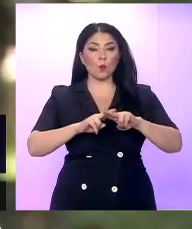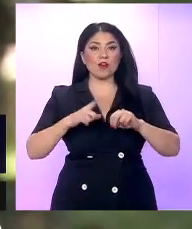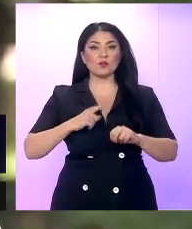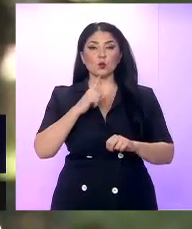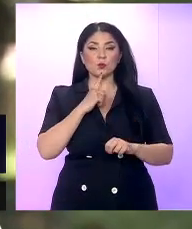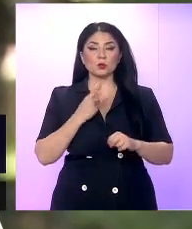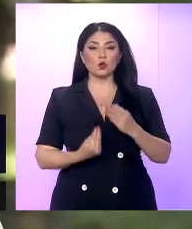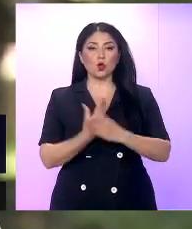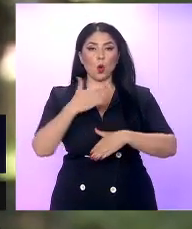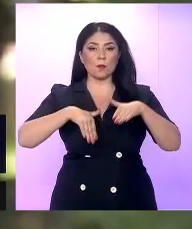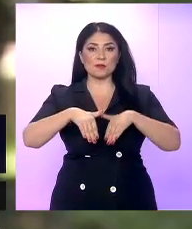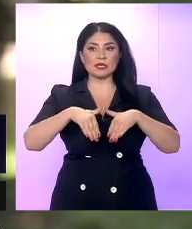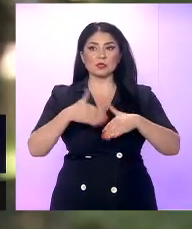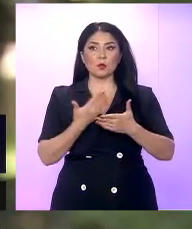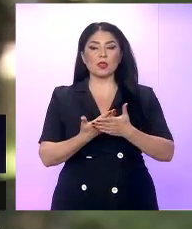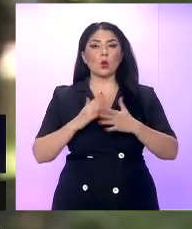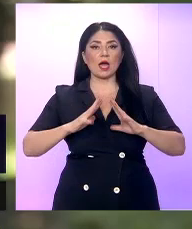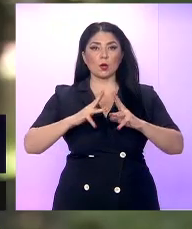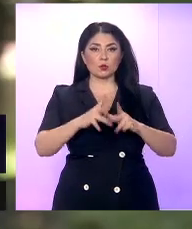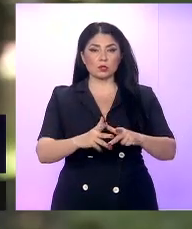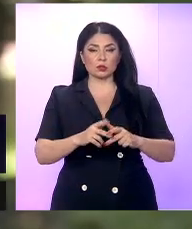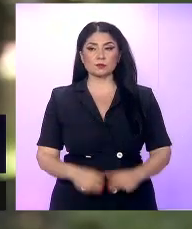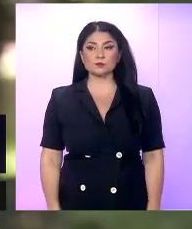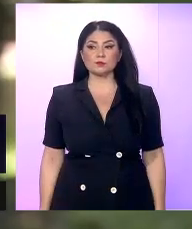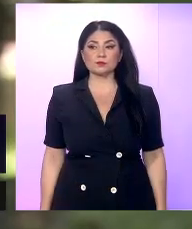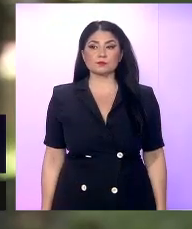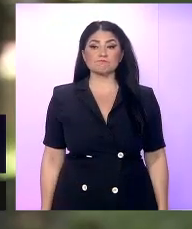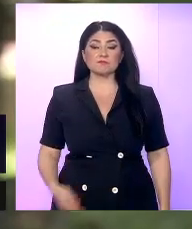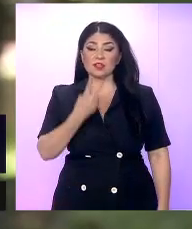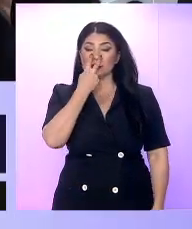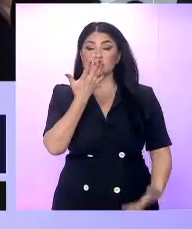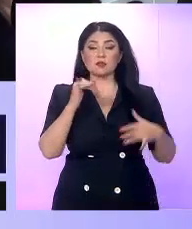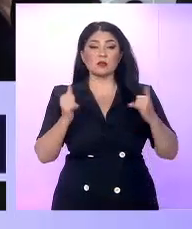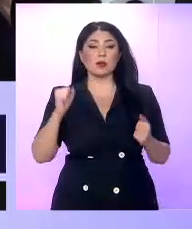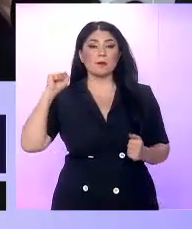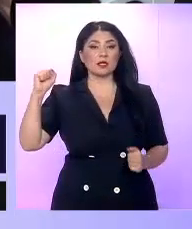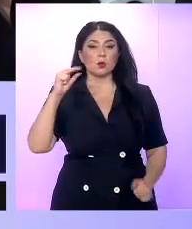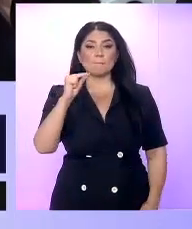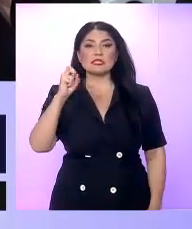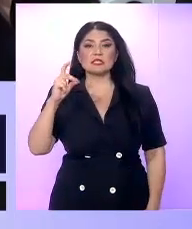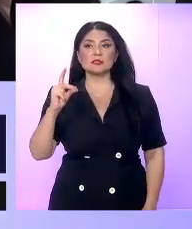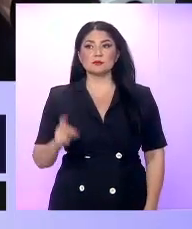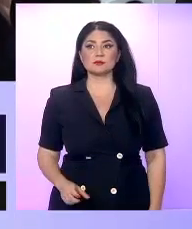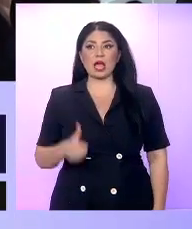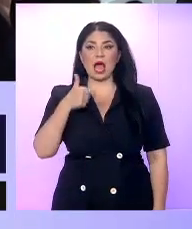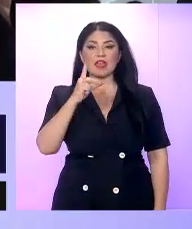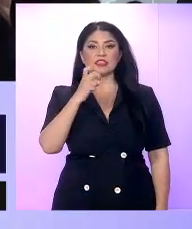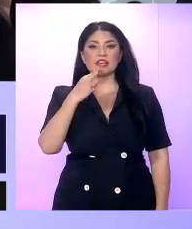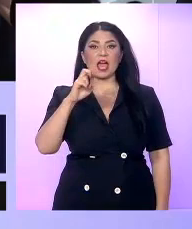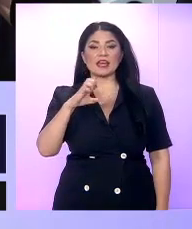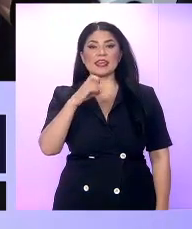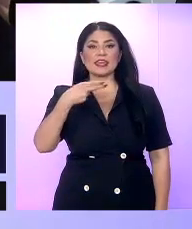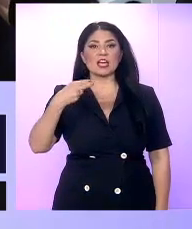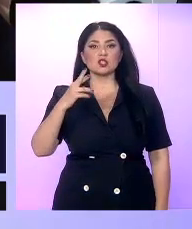desemnat un nou ministru pentru această funcție, ne uităm puțin și la ce se întâmplă în Partidul Social Democrat. Adrian Chesnoiu a fost un